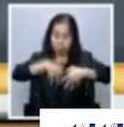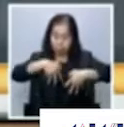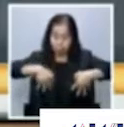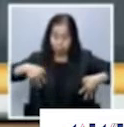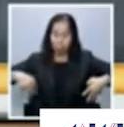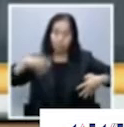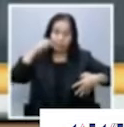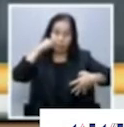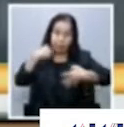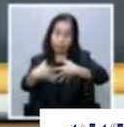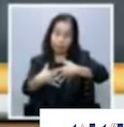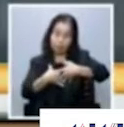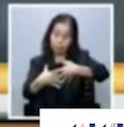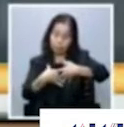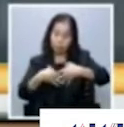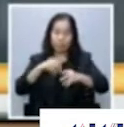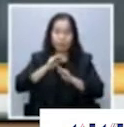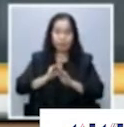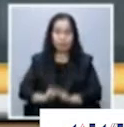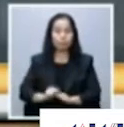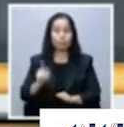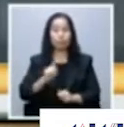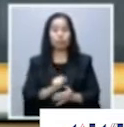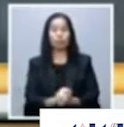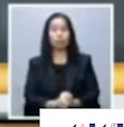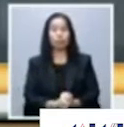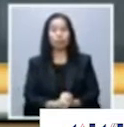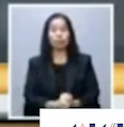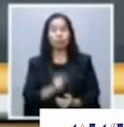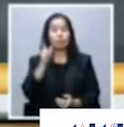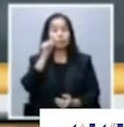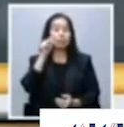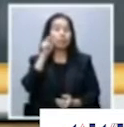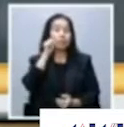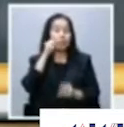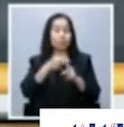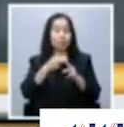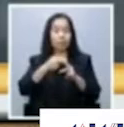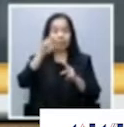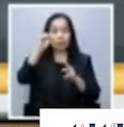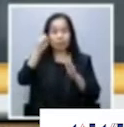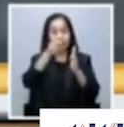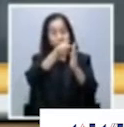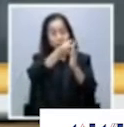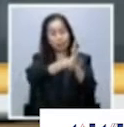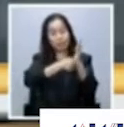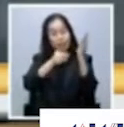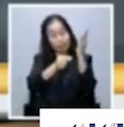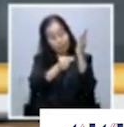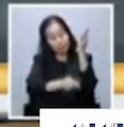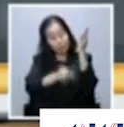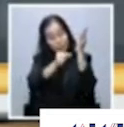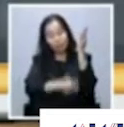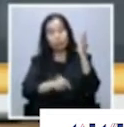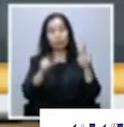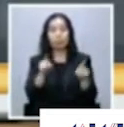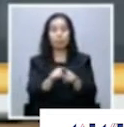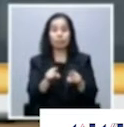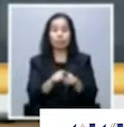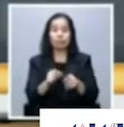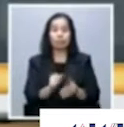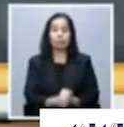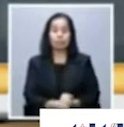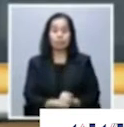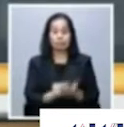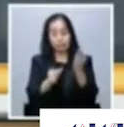ทยส่วนแม่น้ำสารวินนั้นก็เช่นเดียวกันครับทางฝั่งตะวันตกของประเทศไทยเรานั้นเนี่ยก็จะผ่